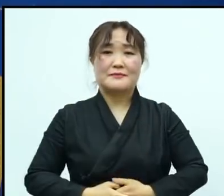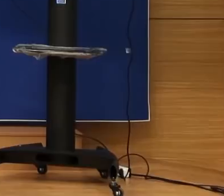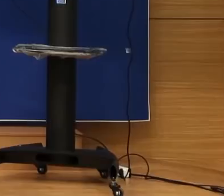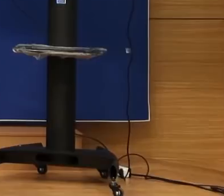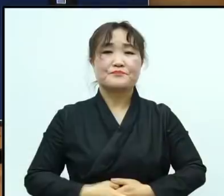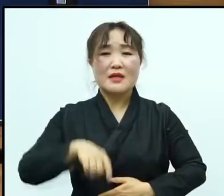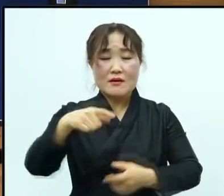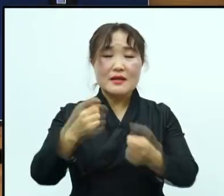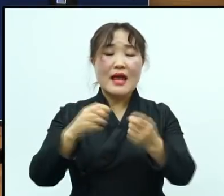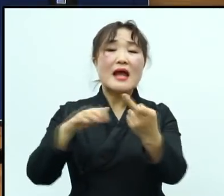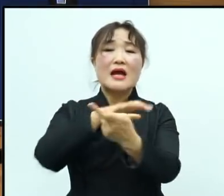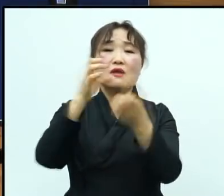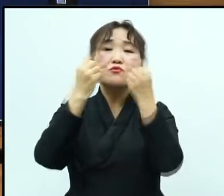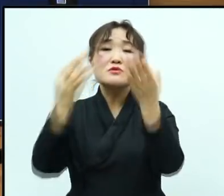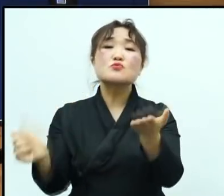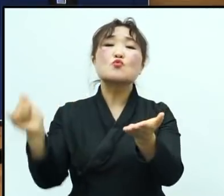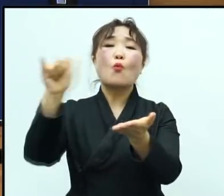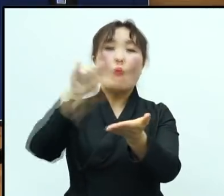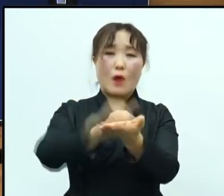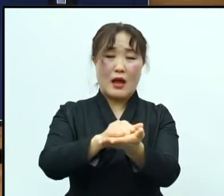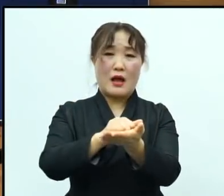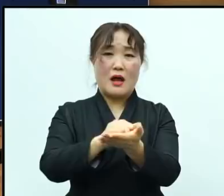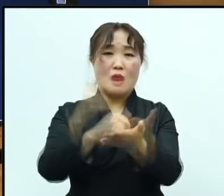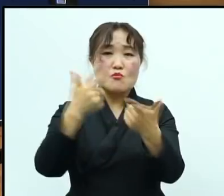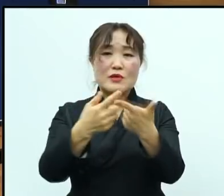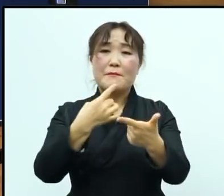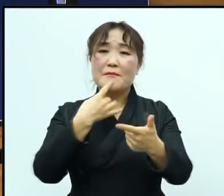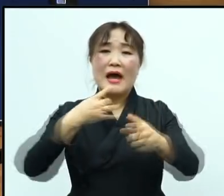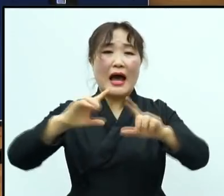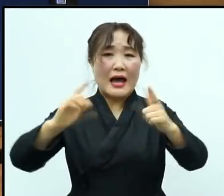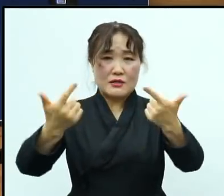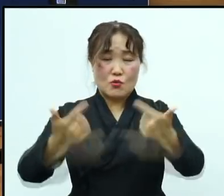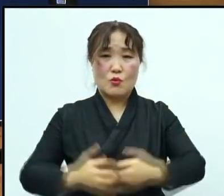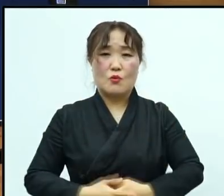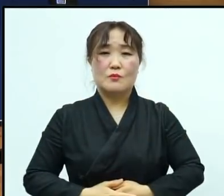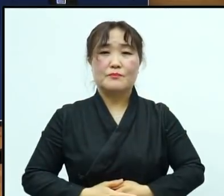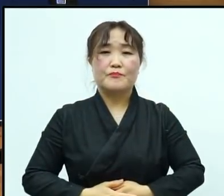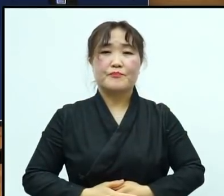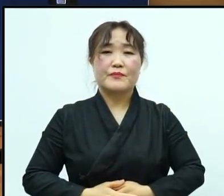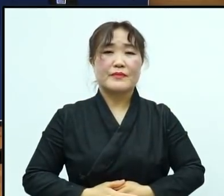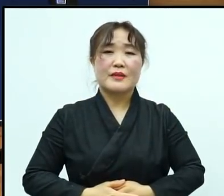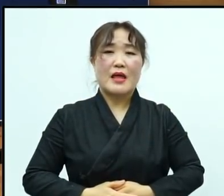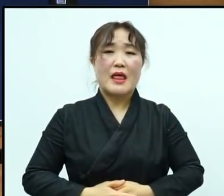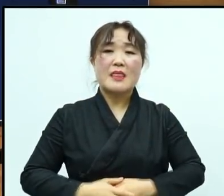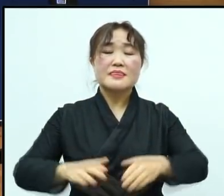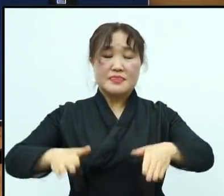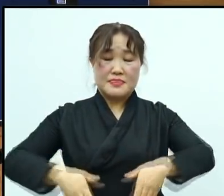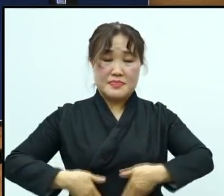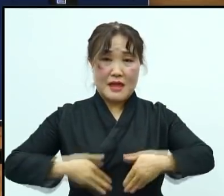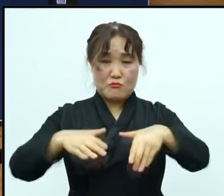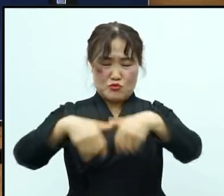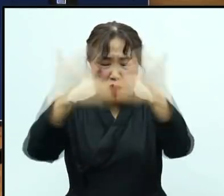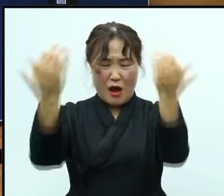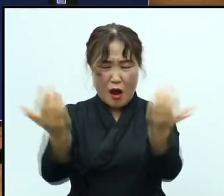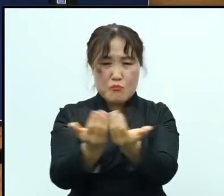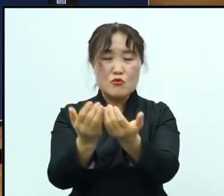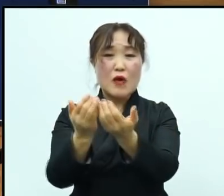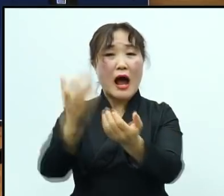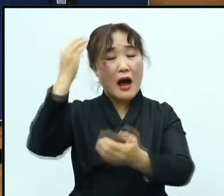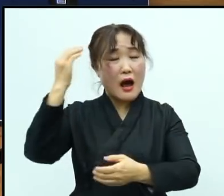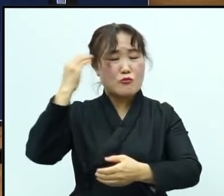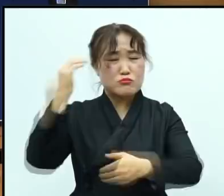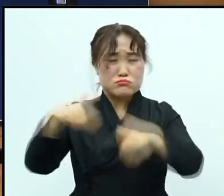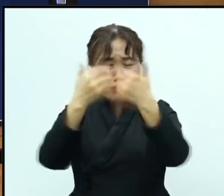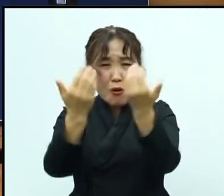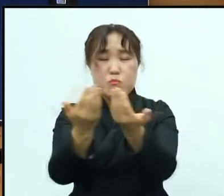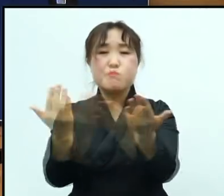자, 이렇게 가덕 신공항은 부산뿐만 아니라 남북권 전체 대한민국